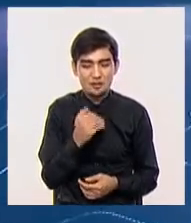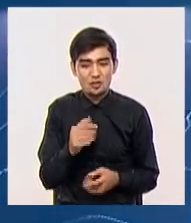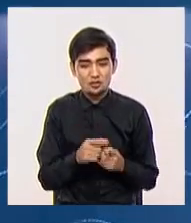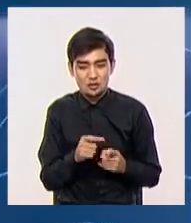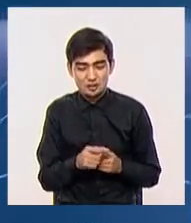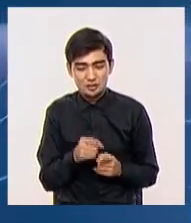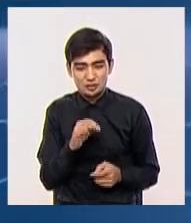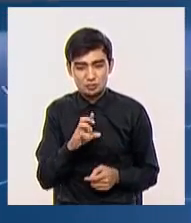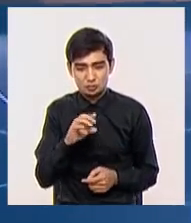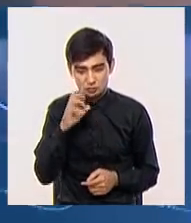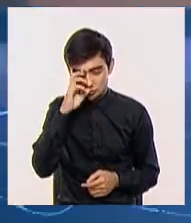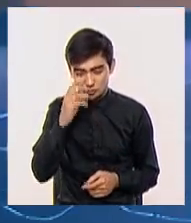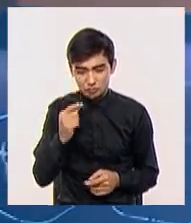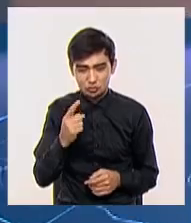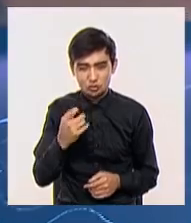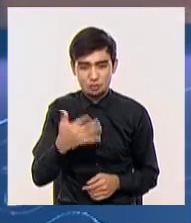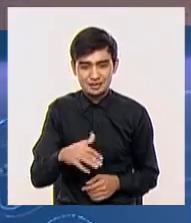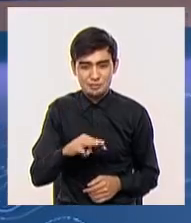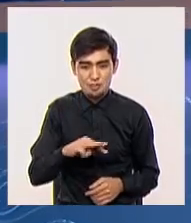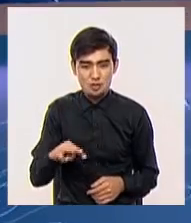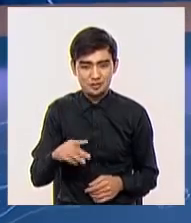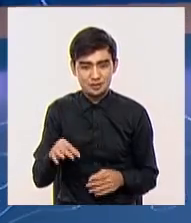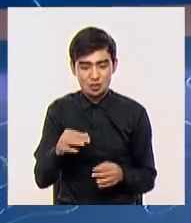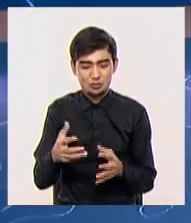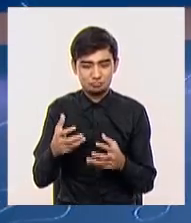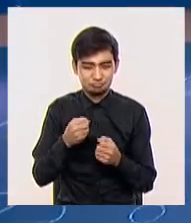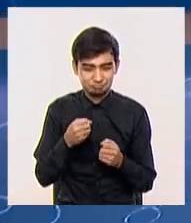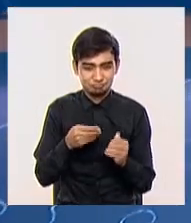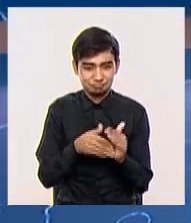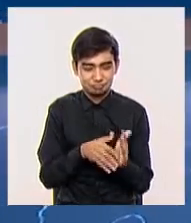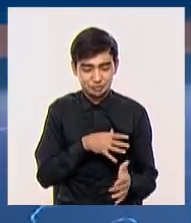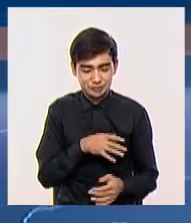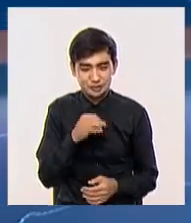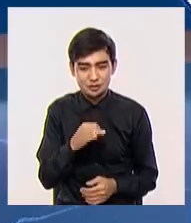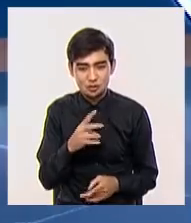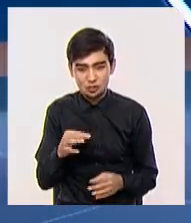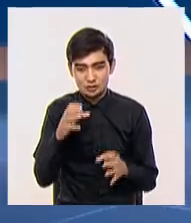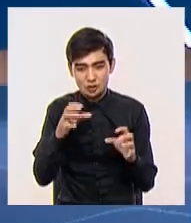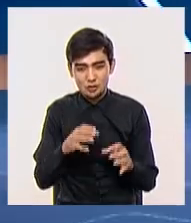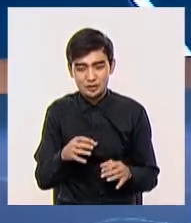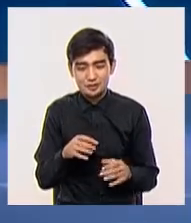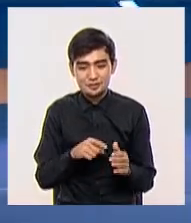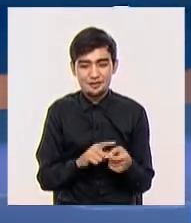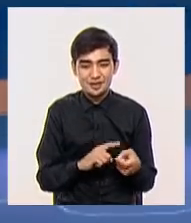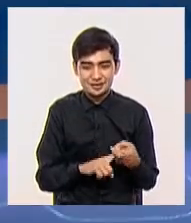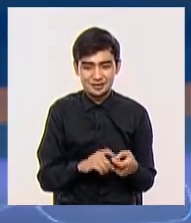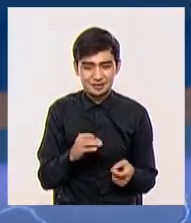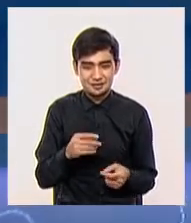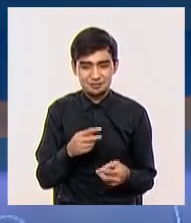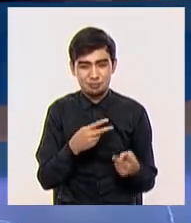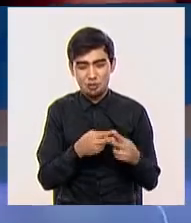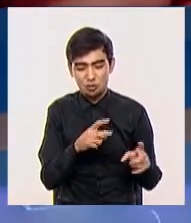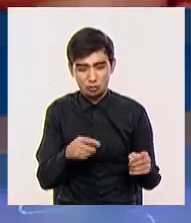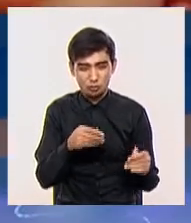ол үшін бюджеттен 150 миллион теңгеге жуық қаржы бөлінген. Бірақ заңгерлер сотталғандарға қыруар қаржы